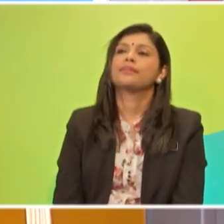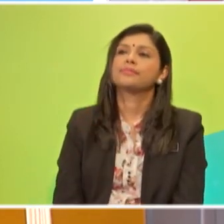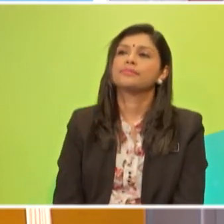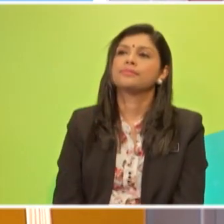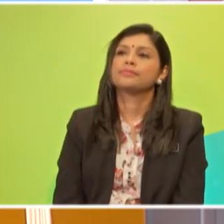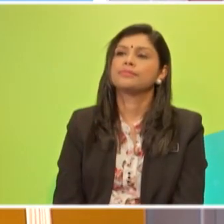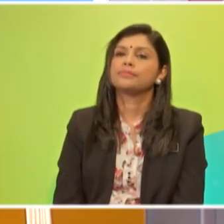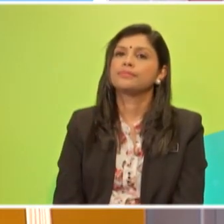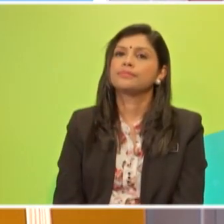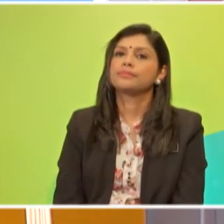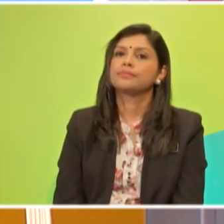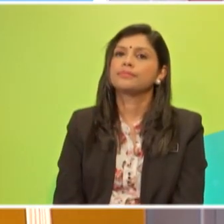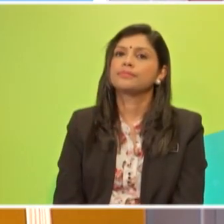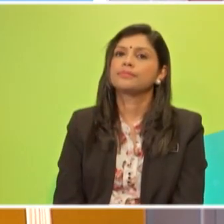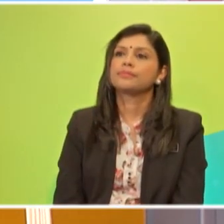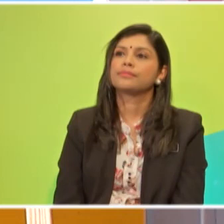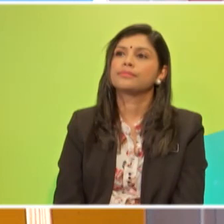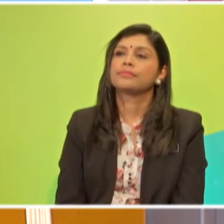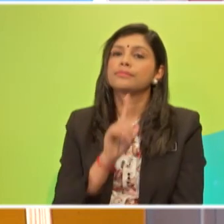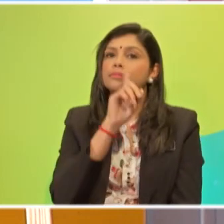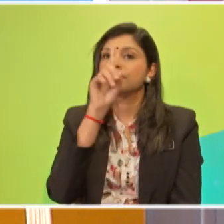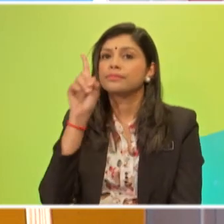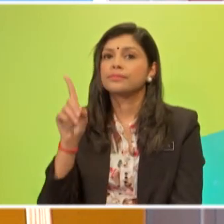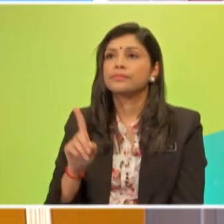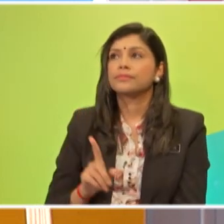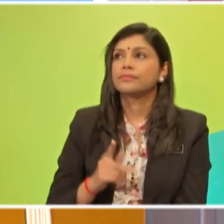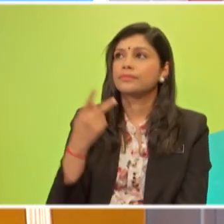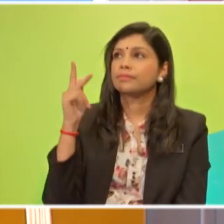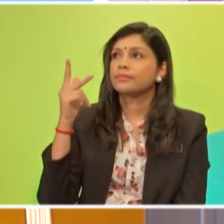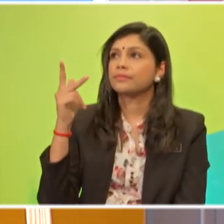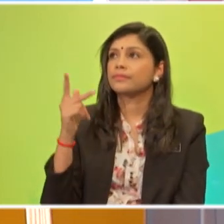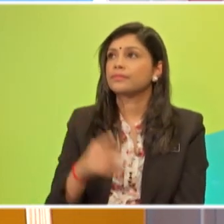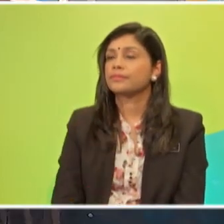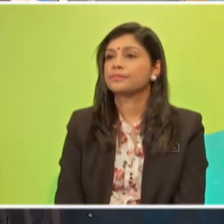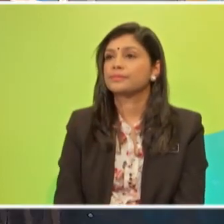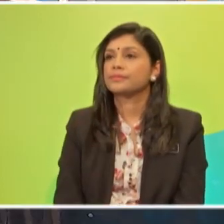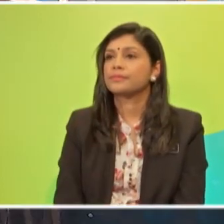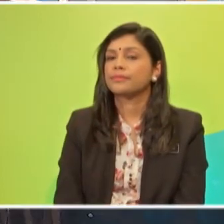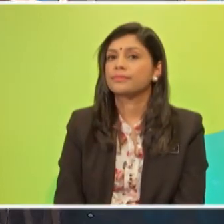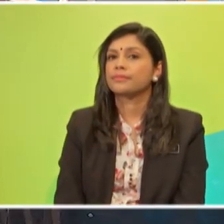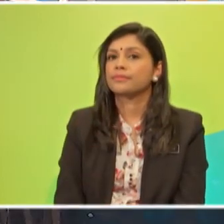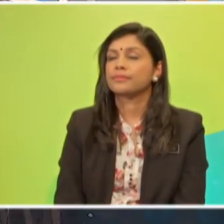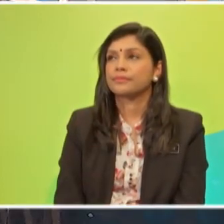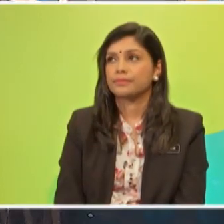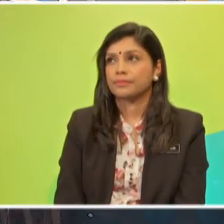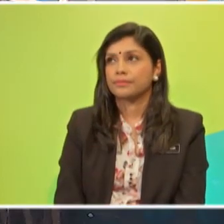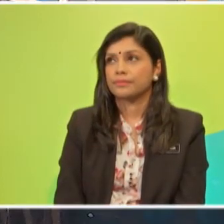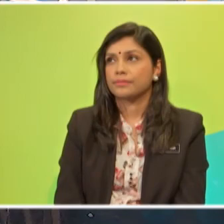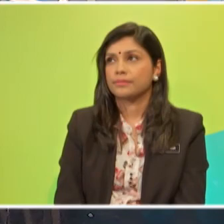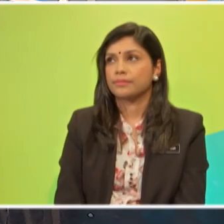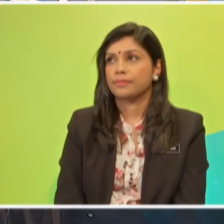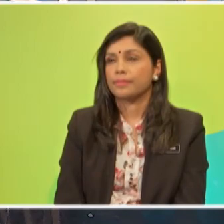kuning. Okey, Sean. Mana satu warna kuning? Sean boleh pilih. Saya pilih. Saya ambil dulu. Okey. Okey, saya ambil tangan kanan. Terima kasih,